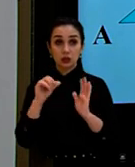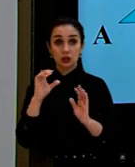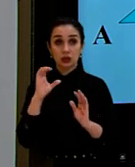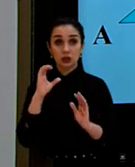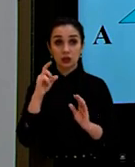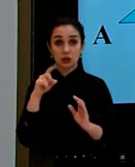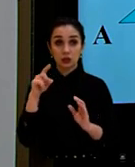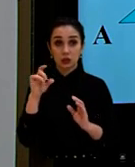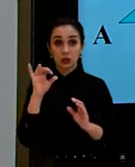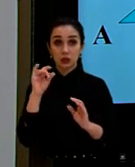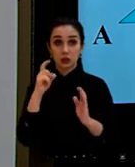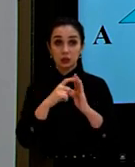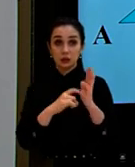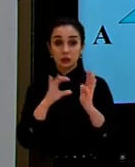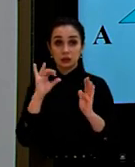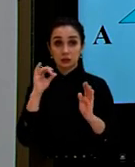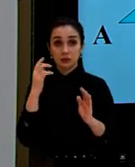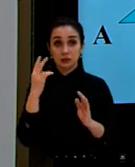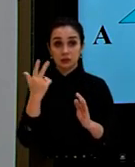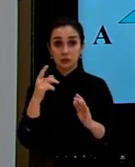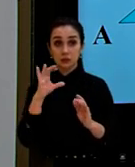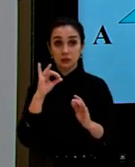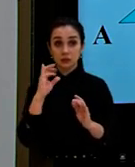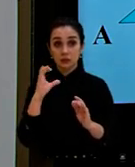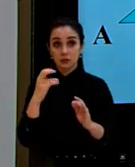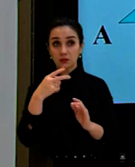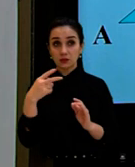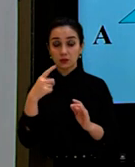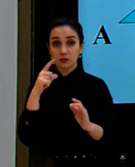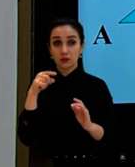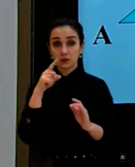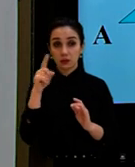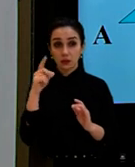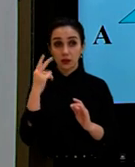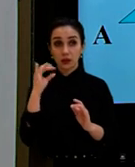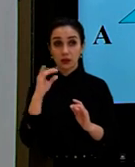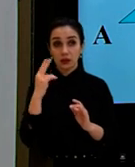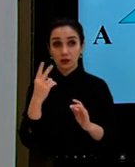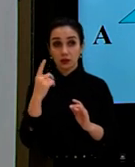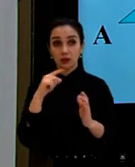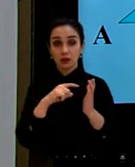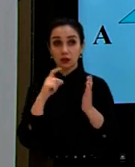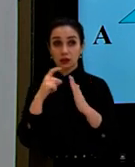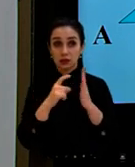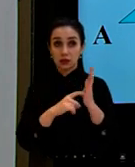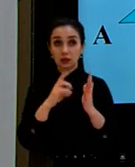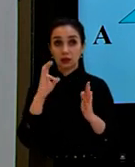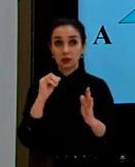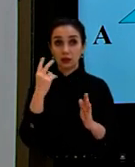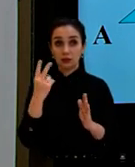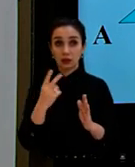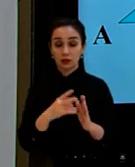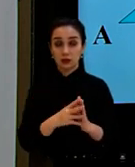разделить на корень из 3. И получаем синус С равен корень из 2 разделить на